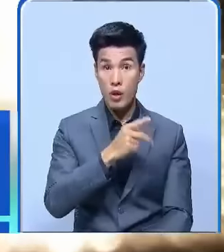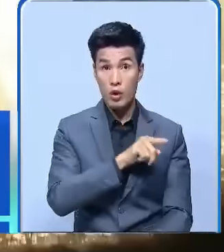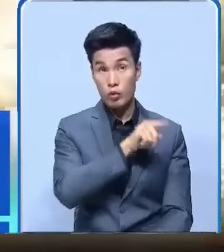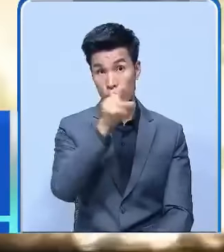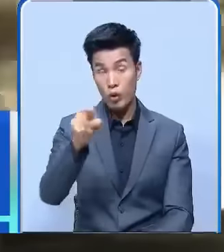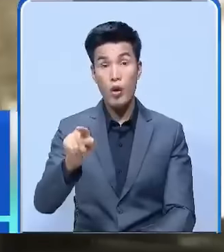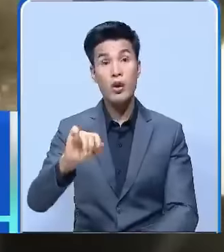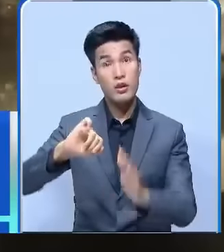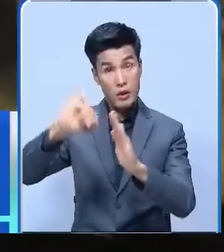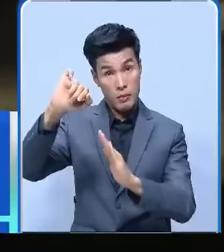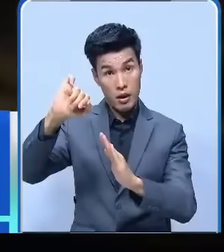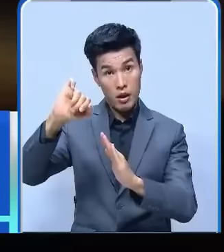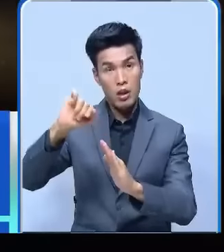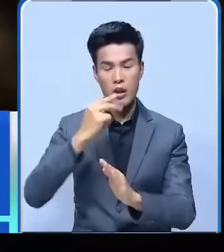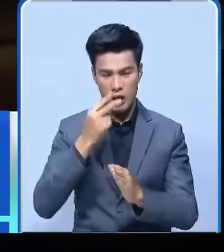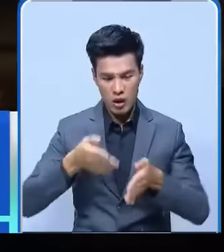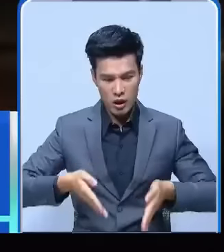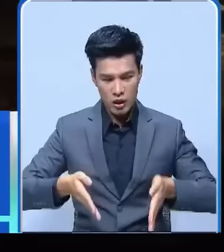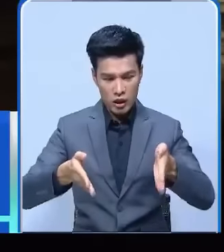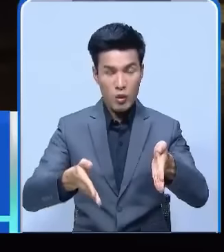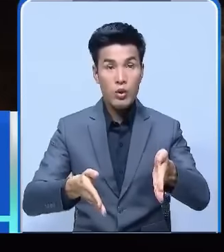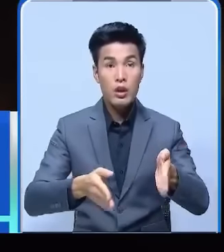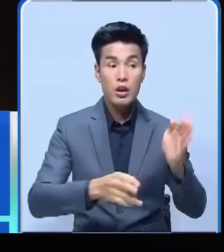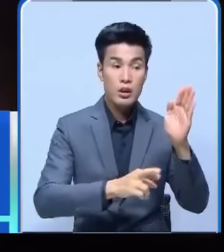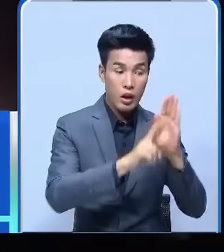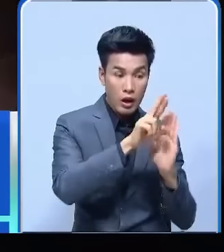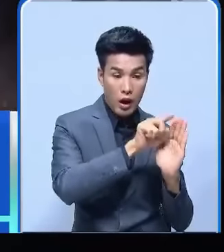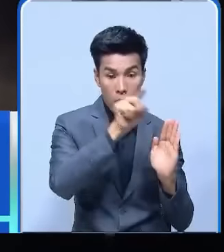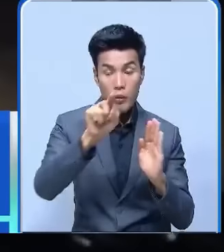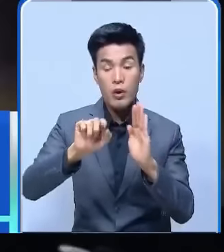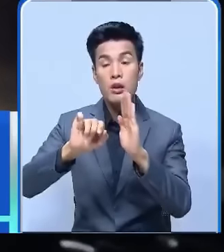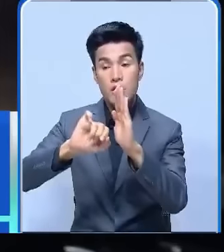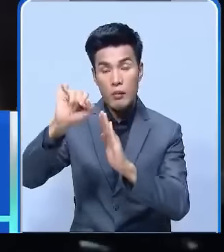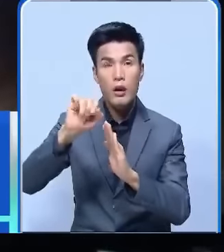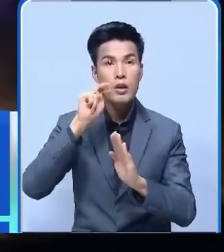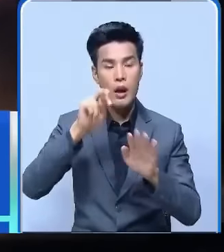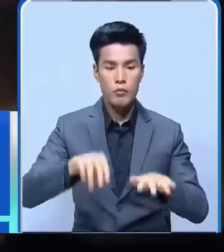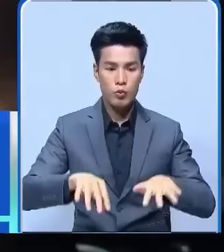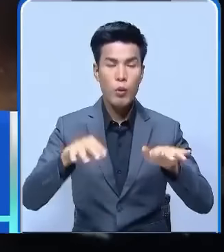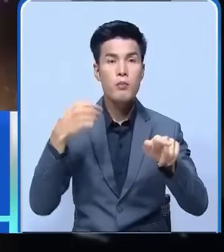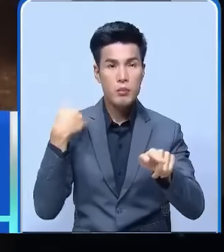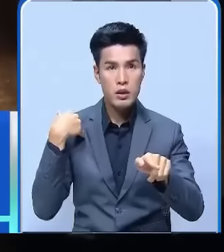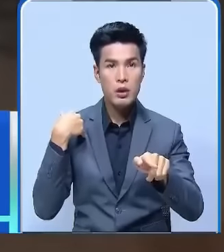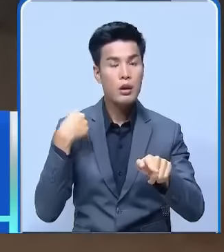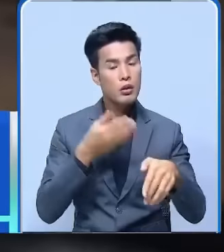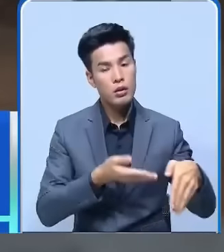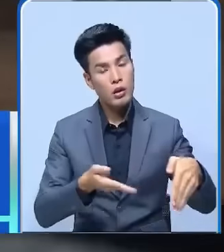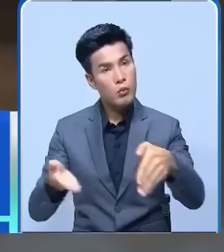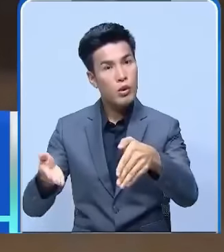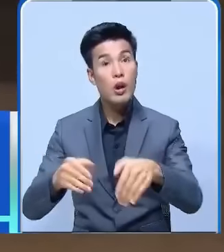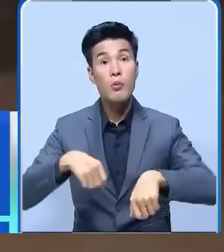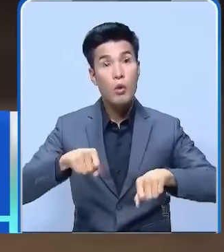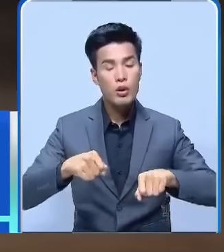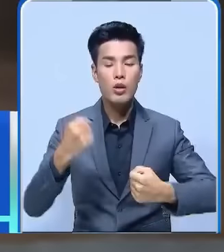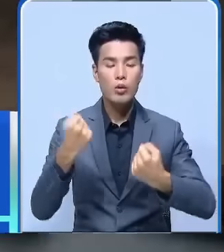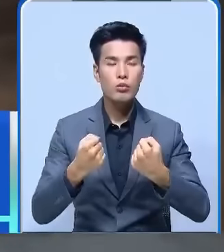ใหม่พบว่าครับบนถนนสาย118เชียงรายเชียงใหม่น้ำท่วมผิวการจราจรฝั่งขาเข้าแล้วก็ขาออกรถจักรยานยนต์รถยน